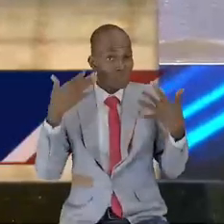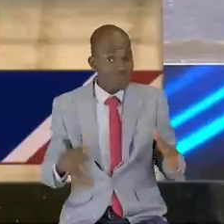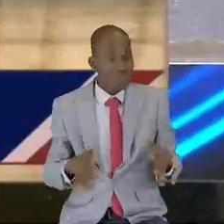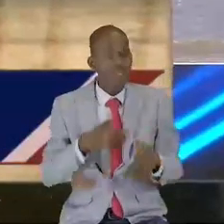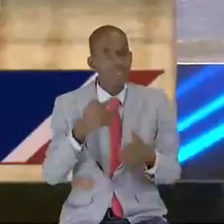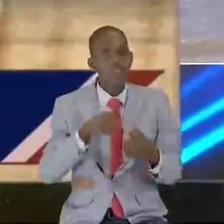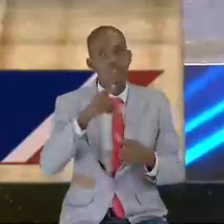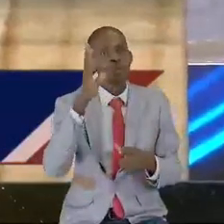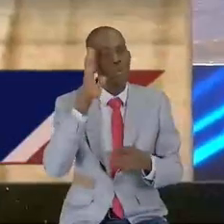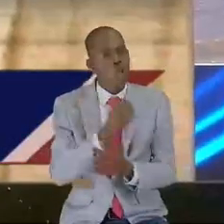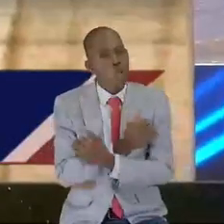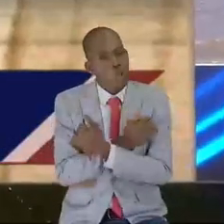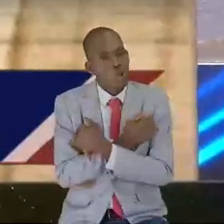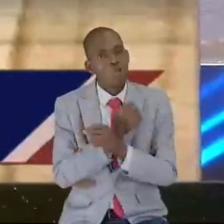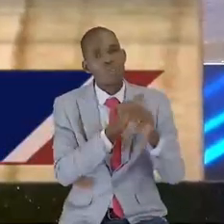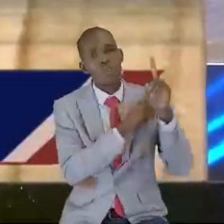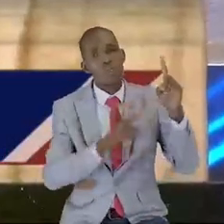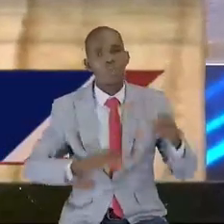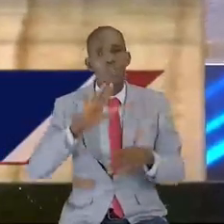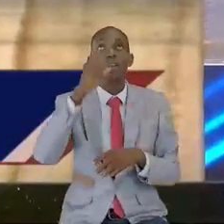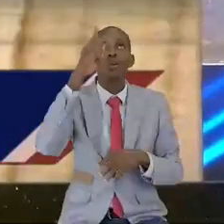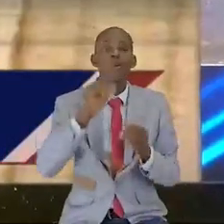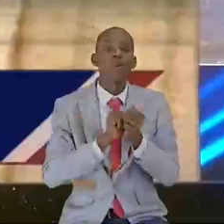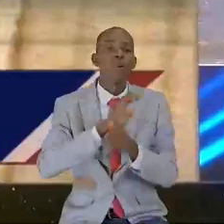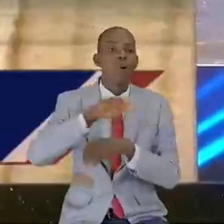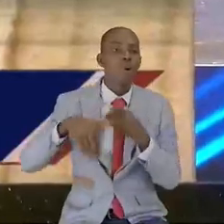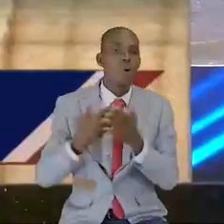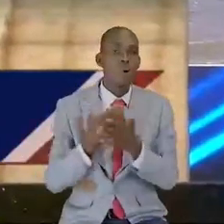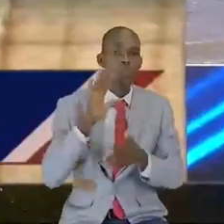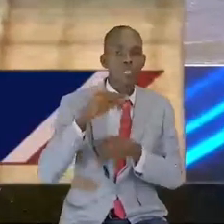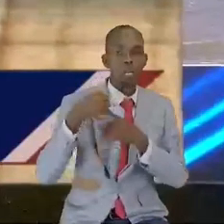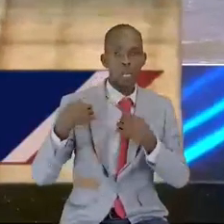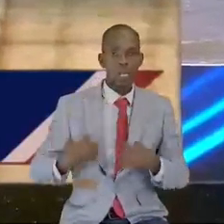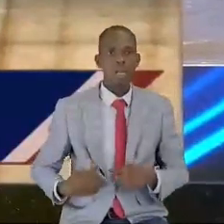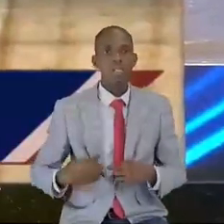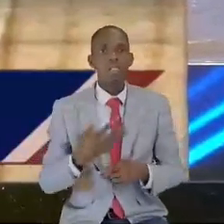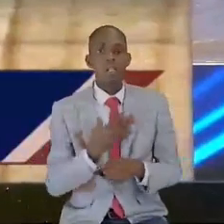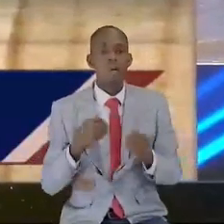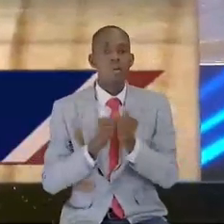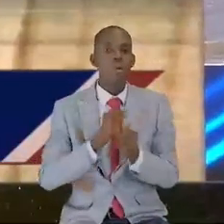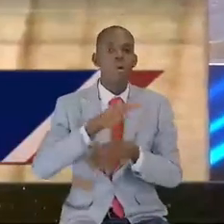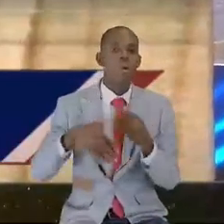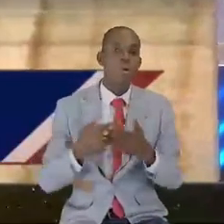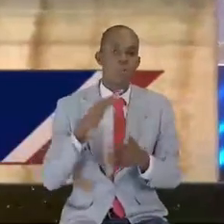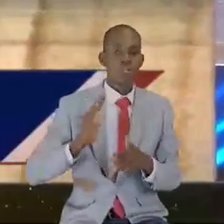Dieu de tout ton cœur et de toute ton âme, afin que tu vives.